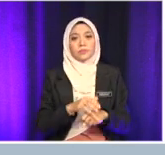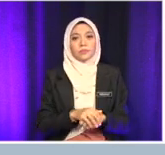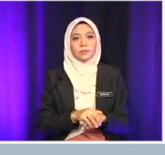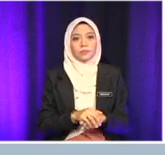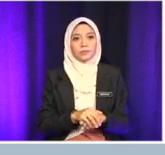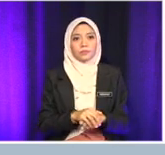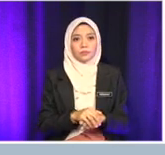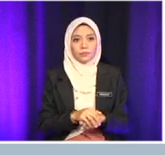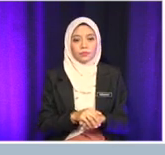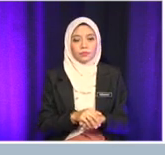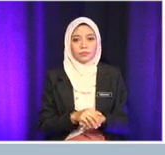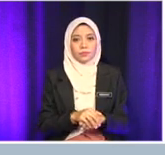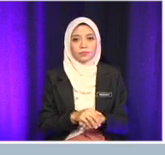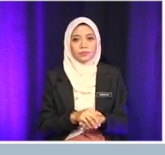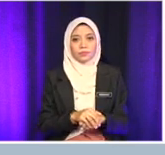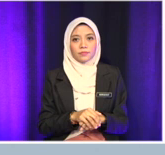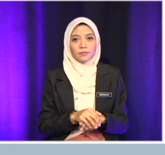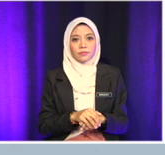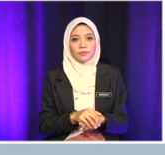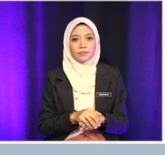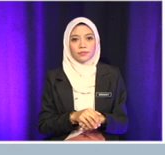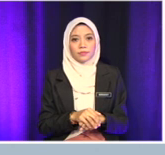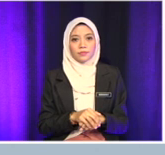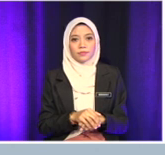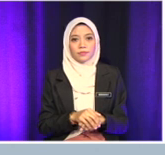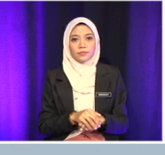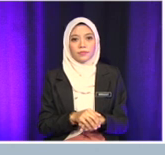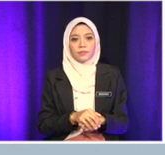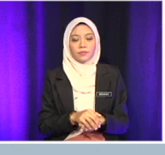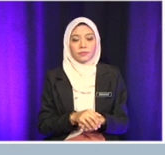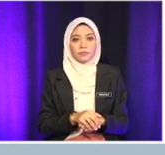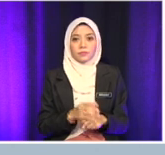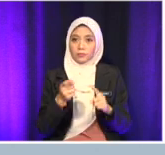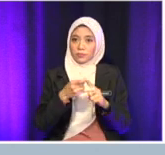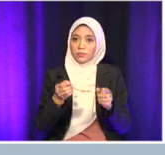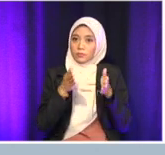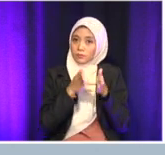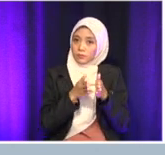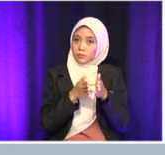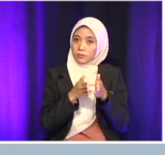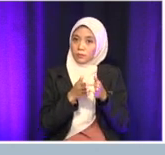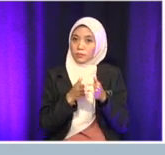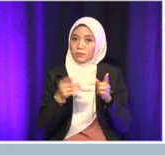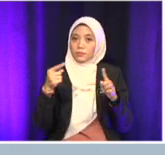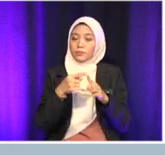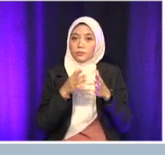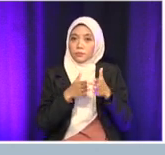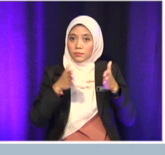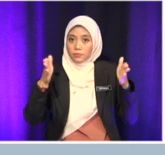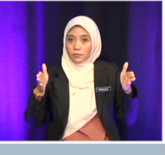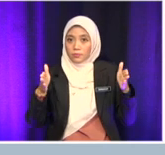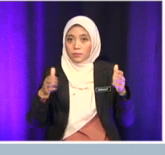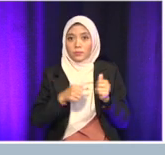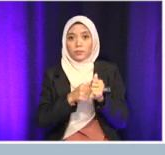pantulan dan translasi kemudian daripada yang kecil ke besar ada satu saja yaitu bentuk yang